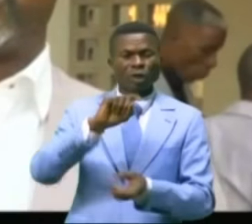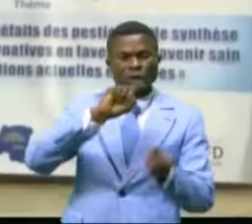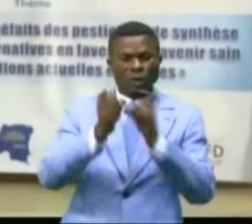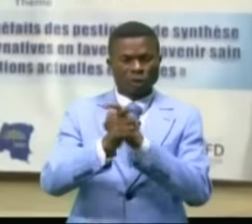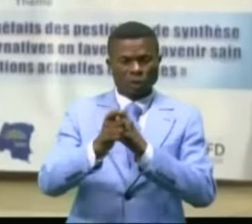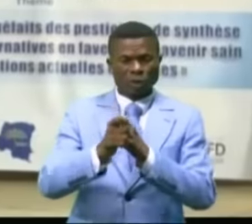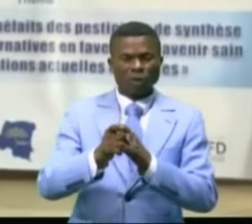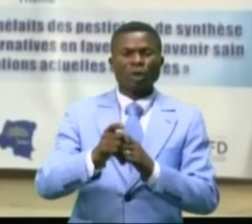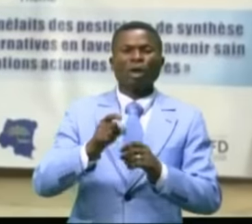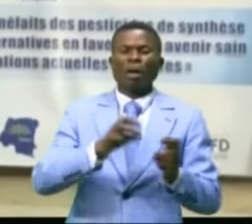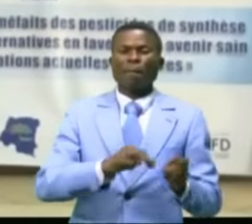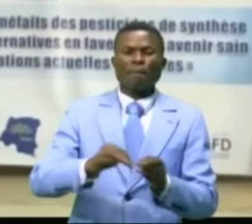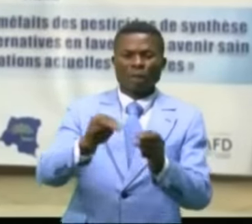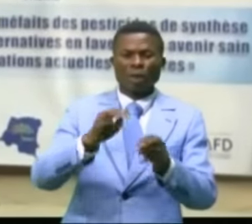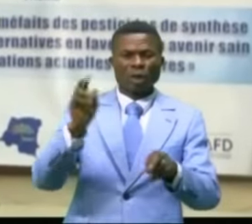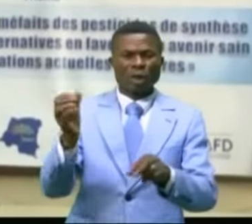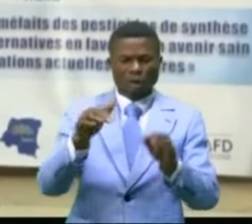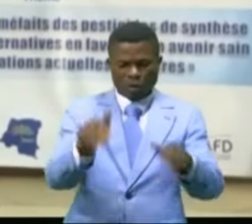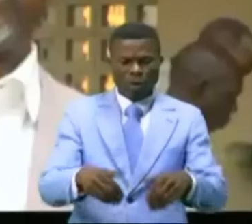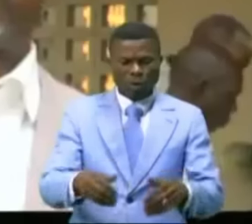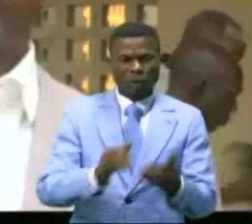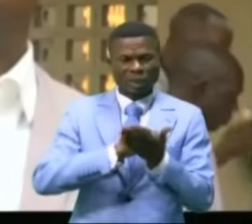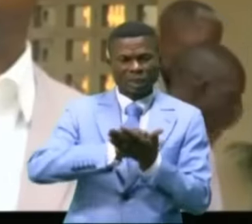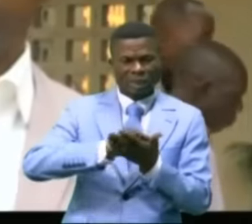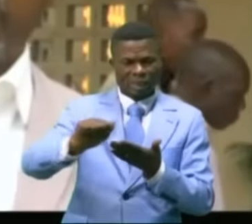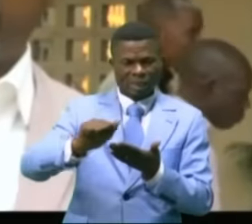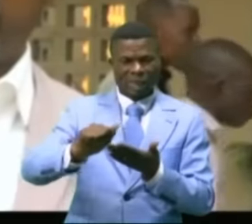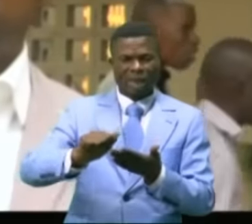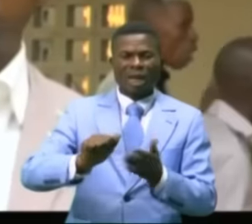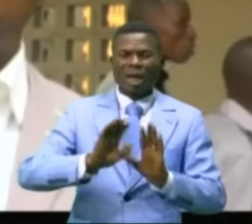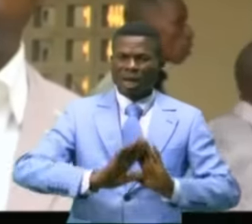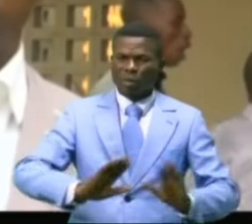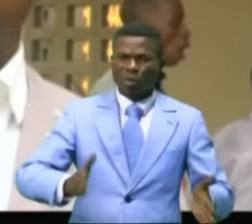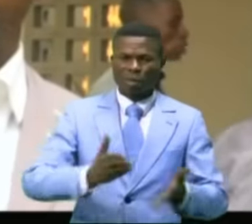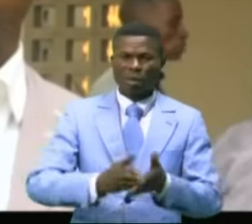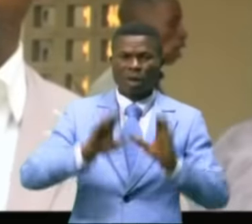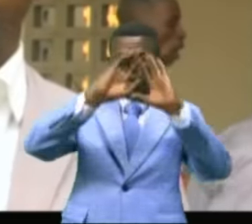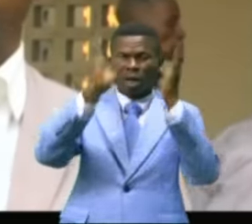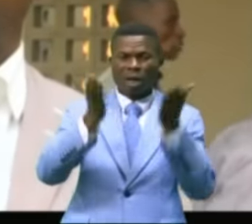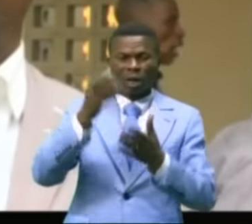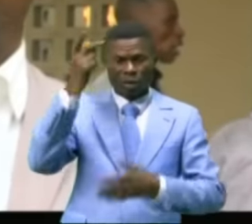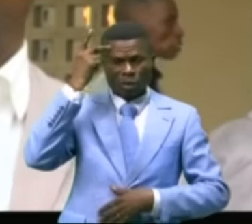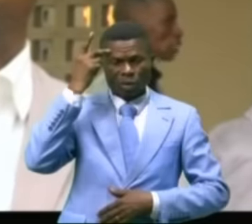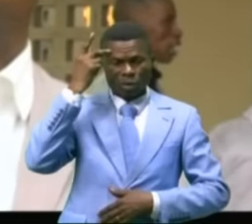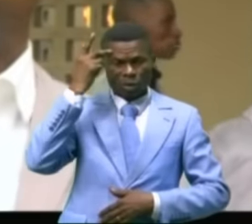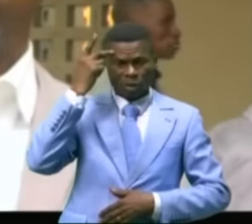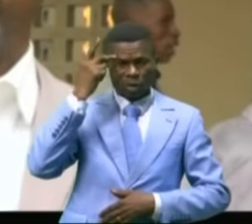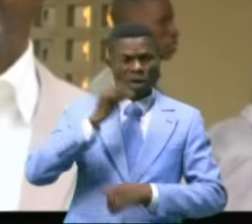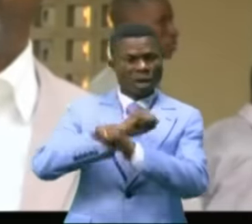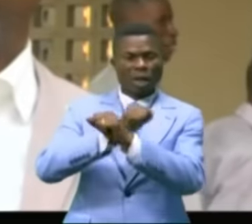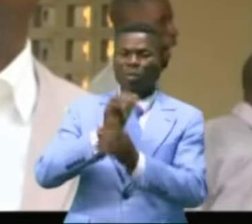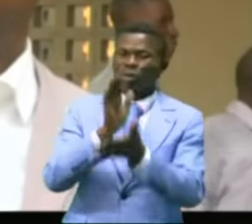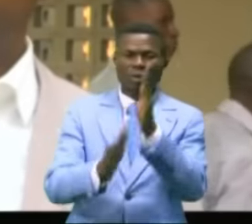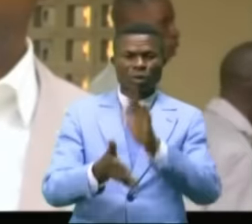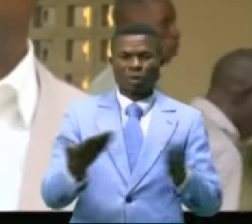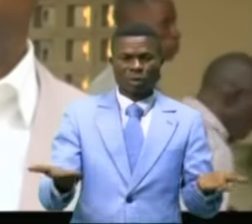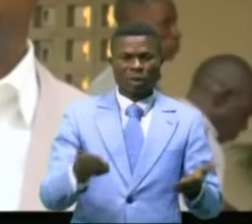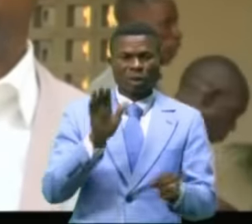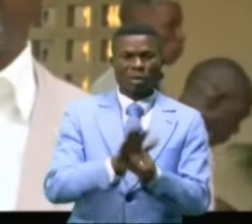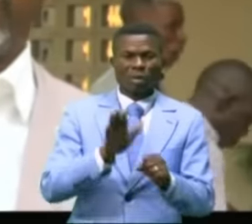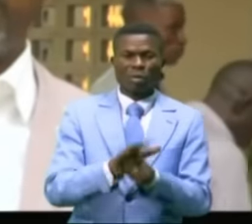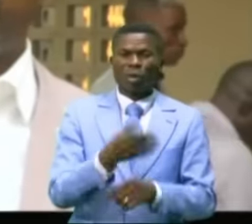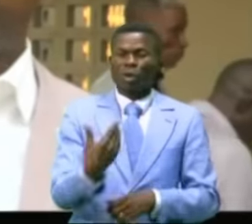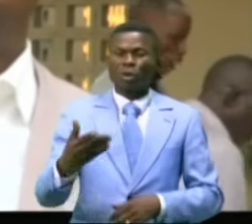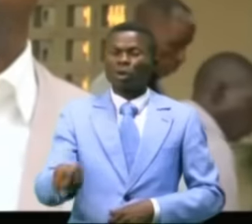des pratiques pour une culture saine. Les maraîchers et la communauté de Kinshasa ne se retrouvent pas protégés puisqu'il y a trop de